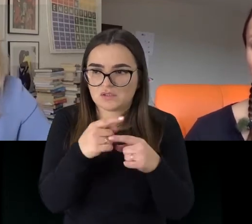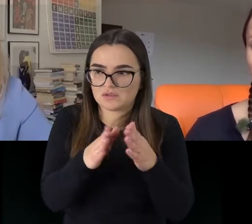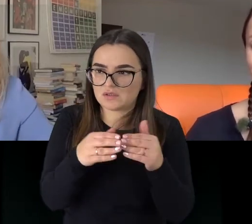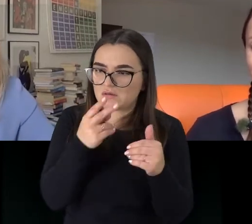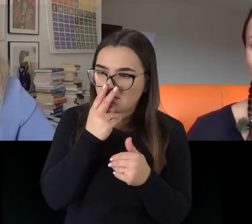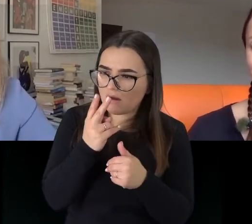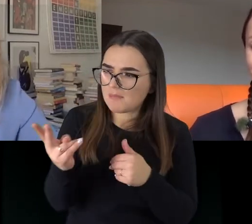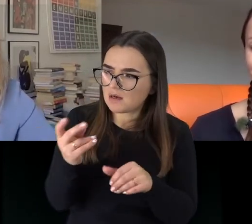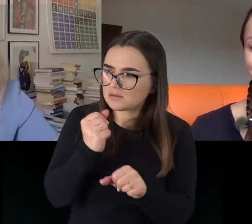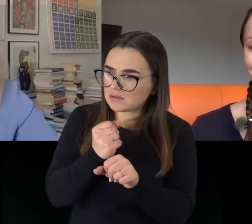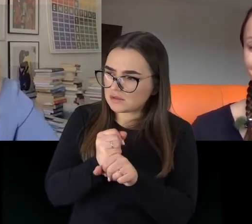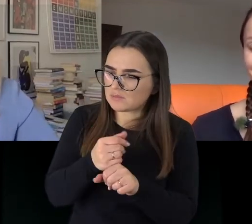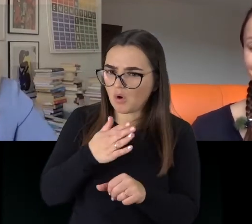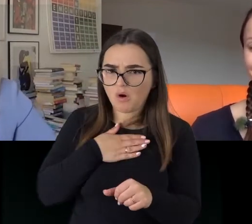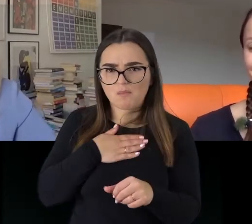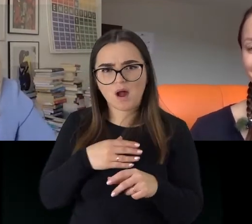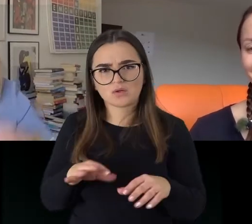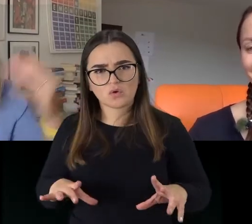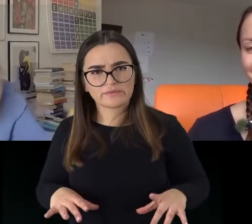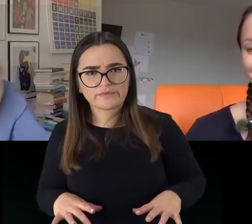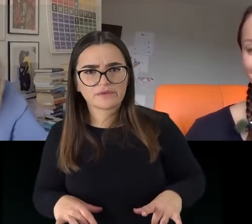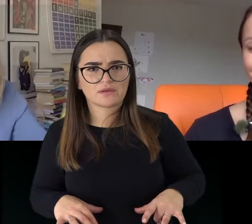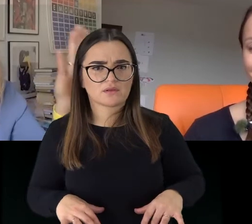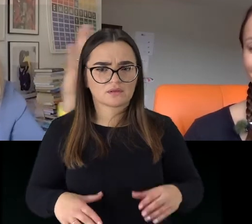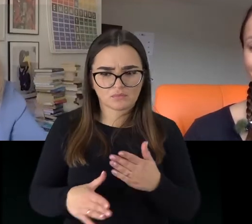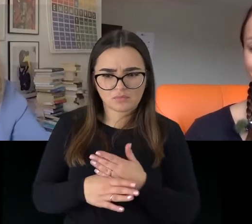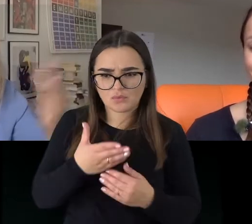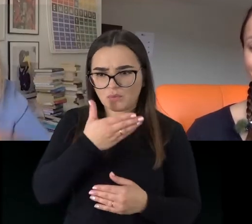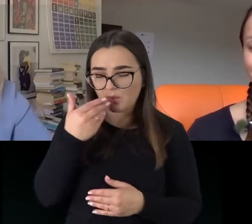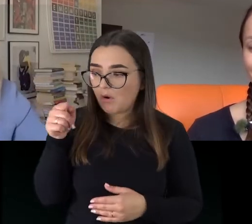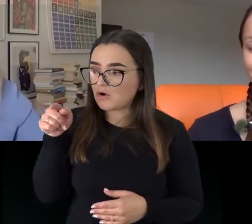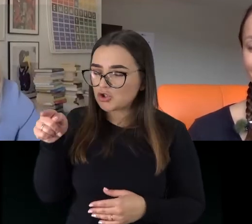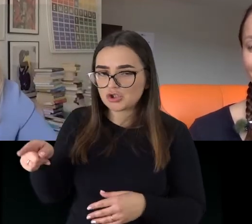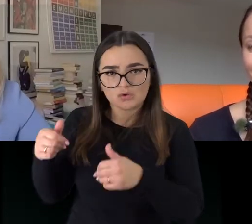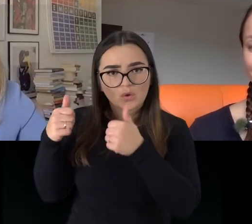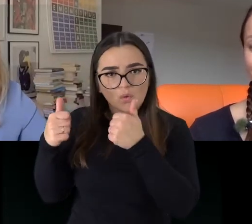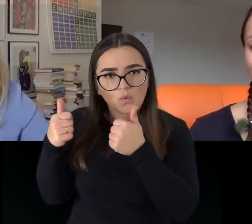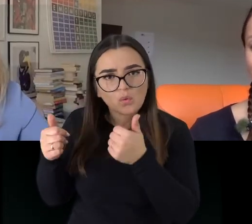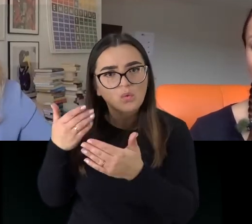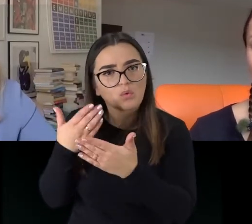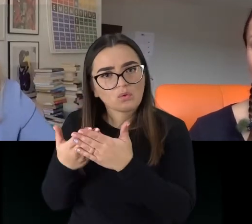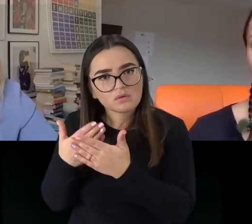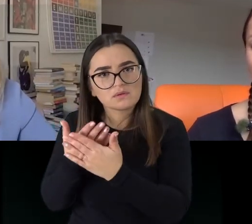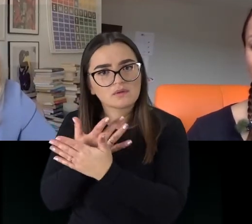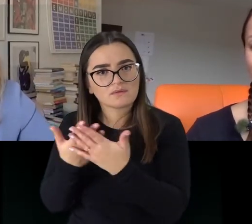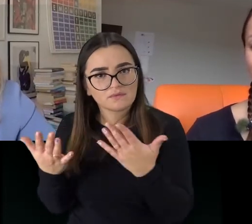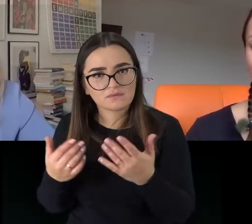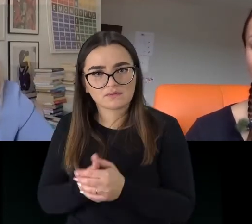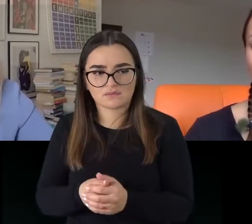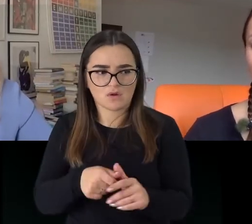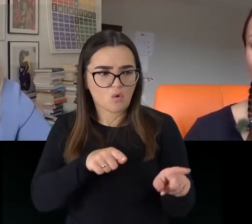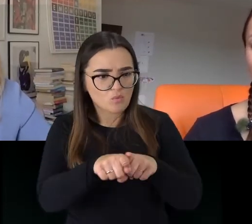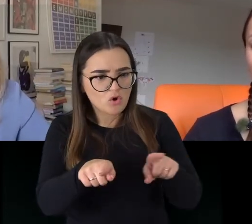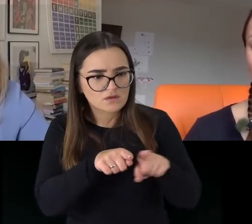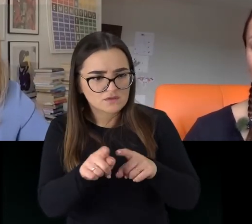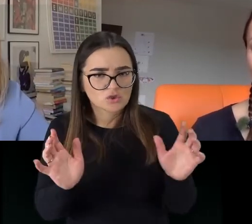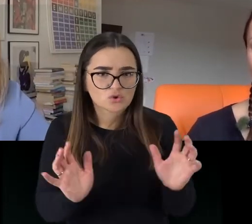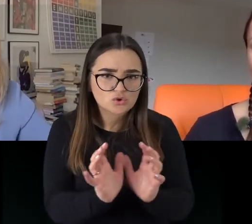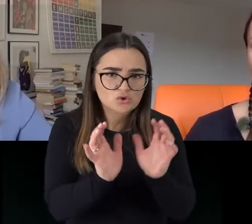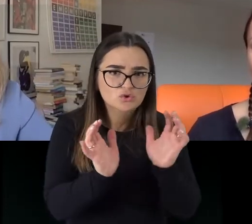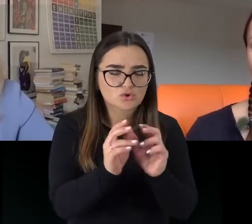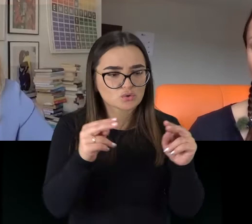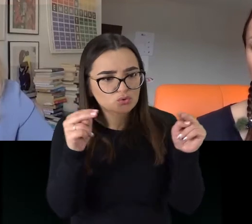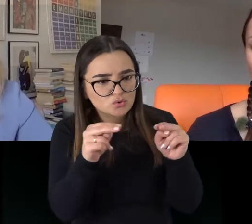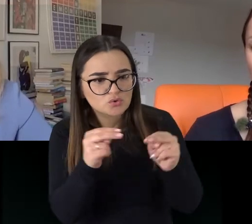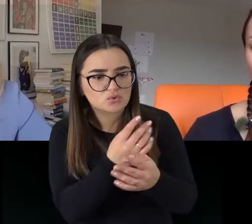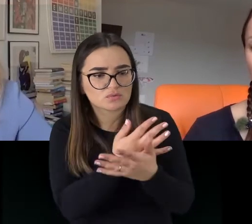aš nežinau, tinginių kažkoks čia paradas namie, o va, ne, ir vėlgi, kad tik tai jisai broliukus augina, jisai sesutės